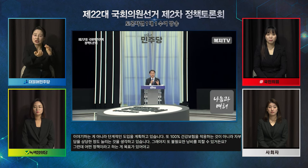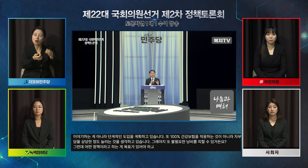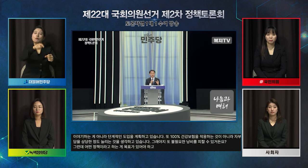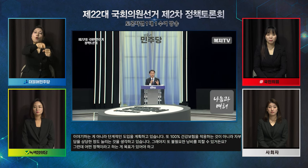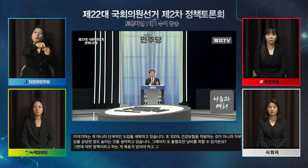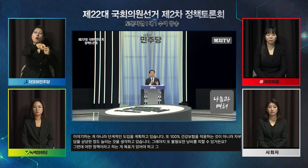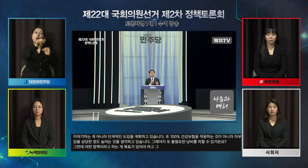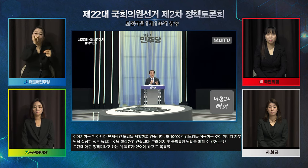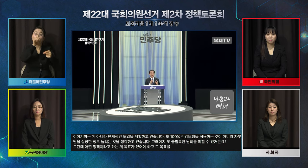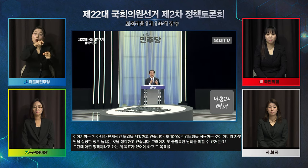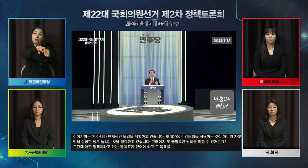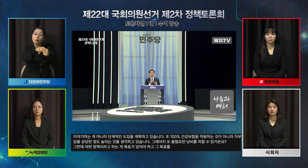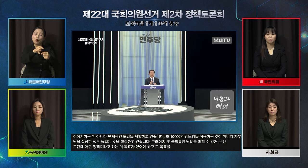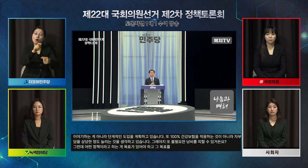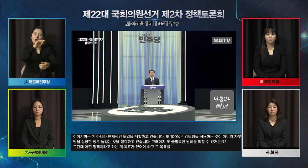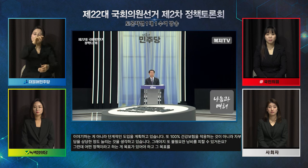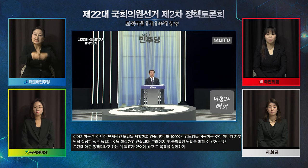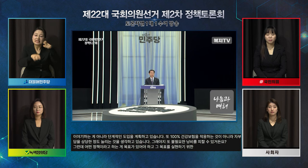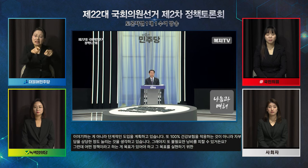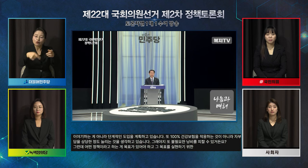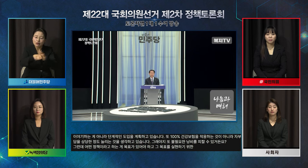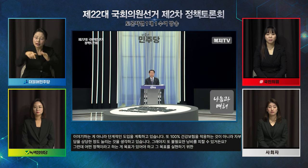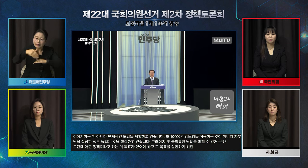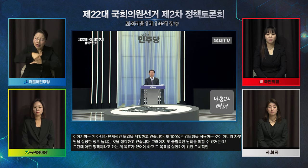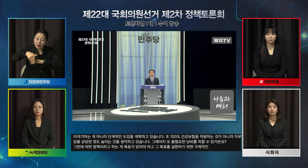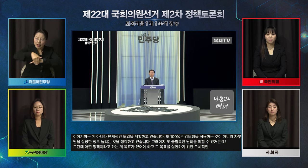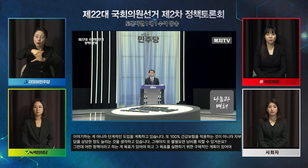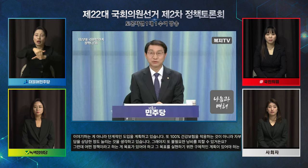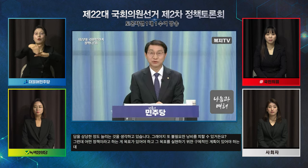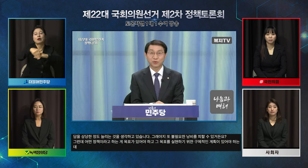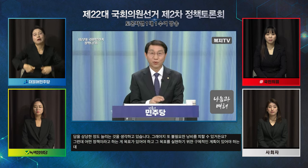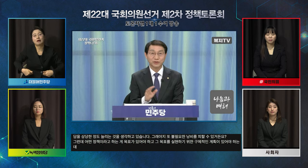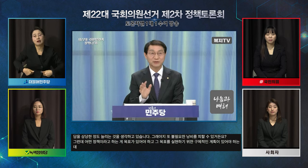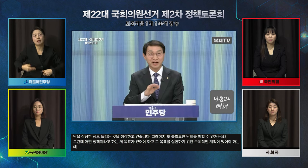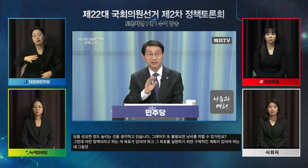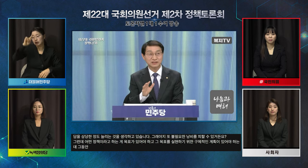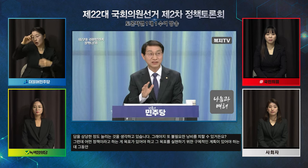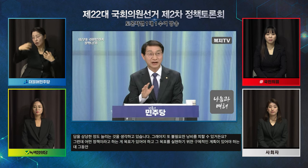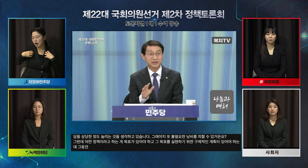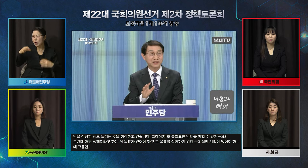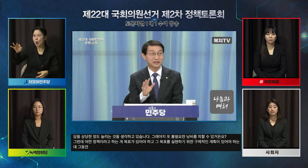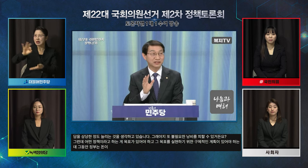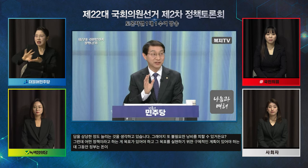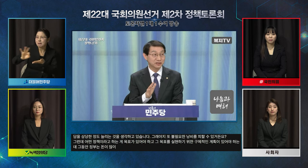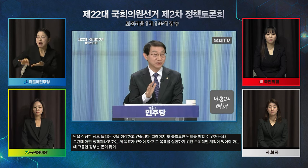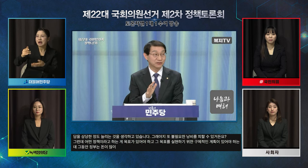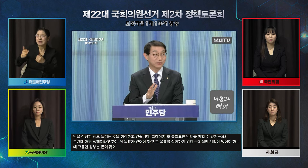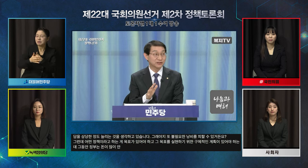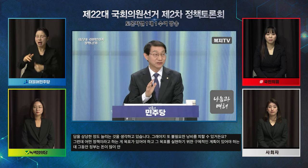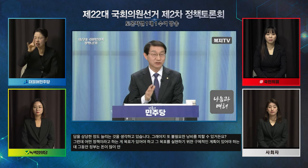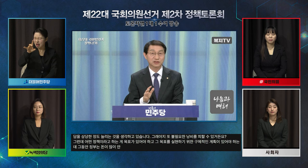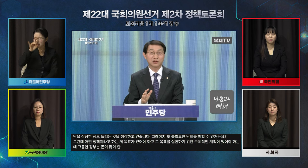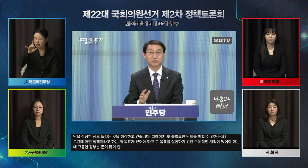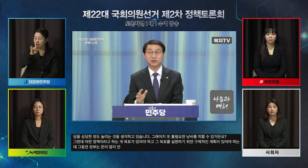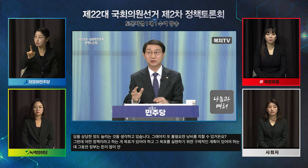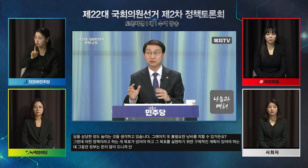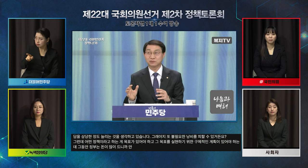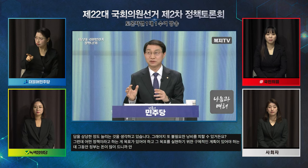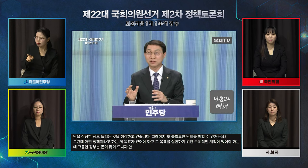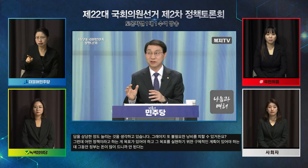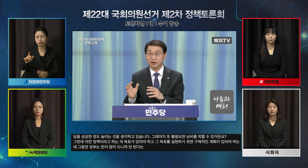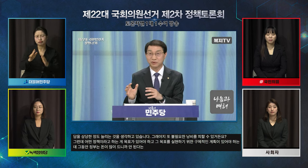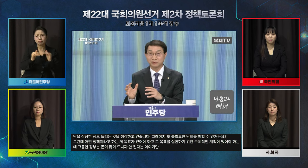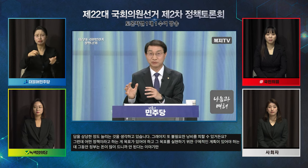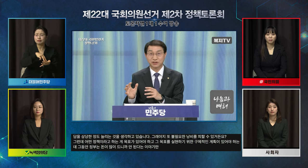실화하기 위한 구체적인 계획이 있어야 되는데 그동안에 정부는 돈이 많이 드니까 안 된다는 얘기만 했어요. 그러다 보니